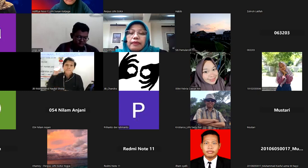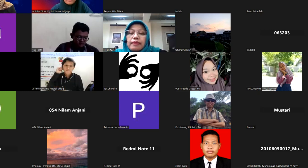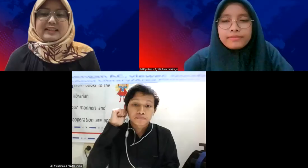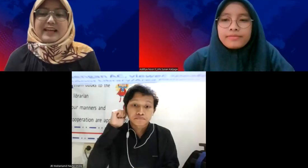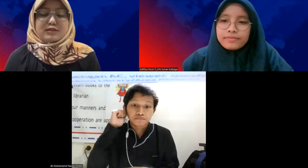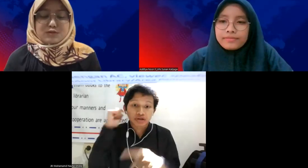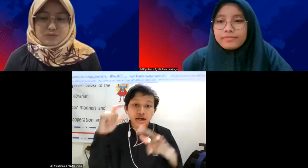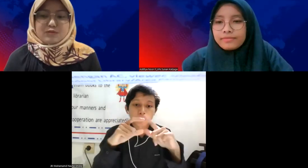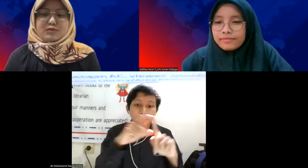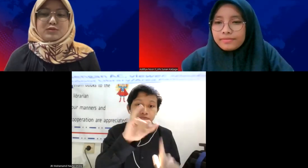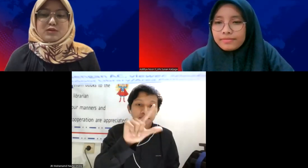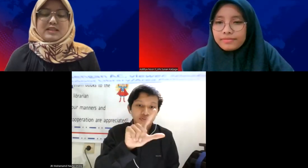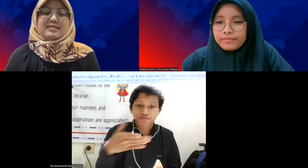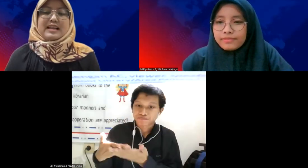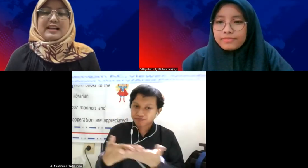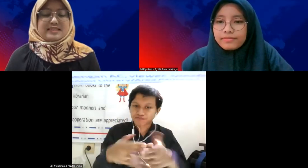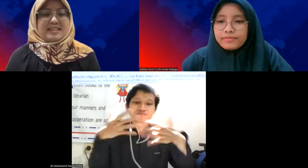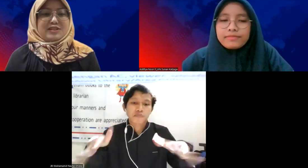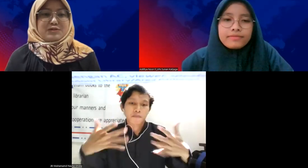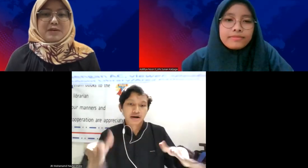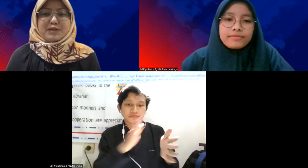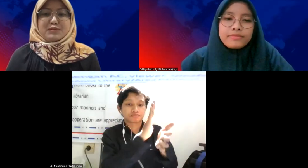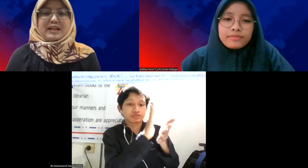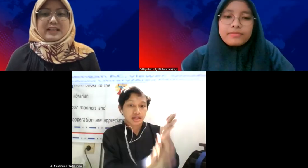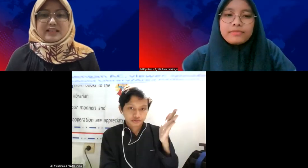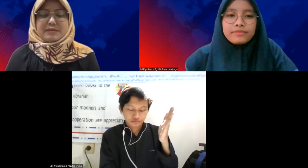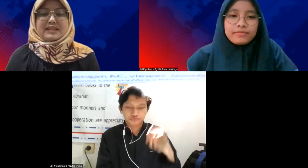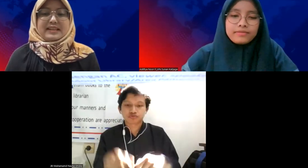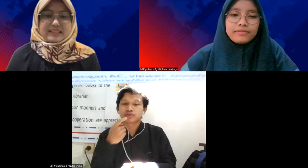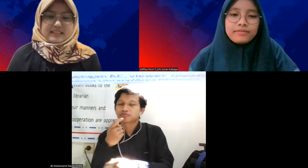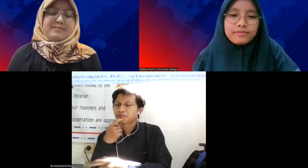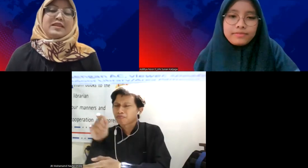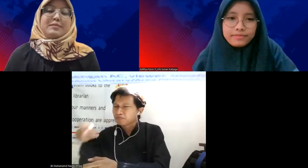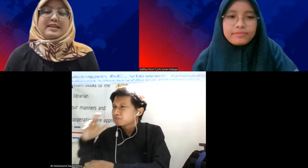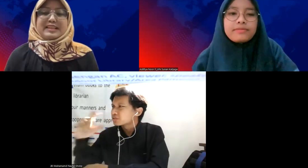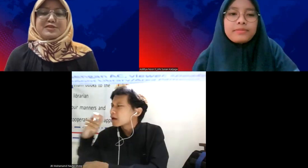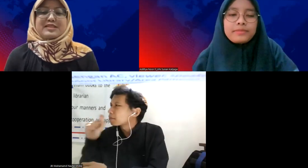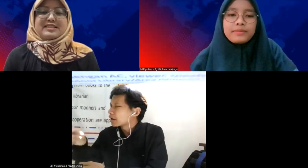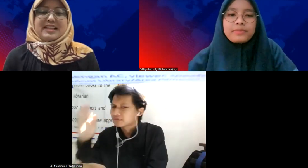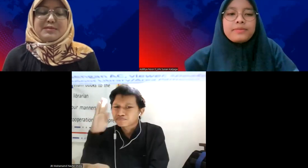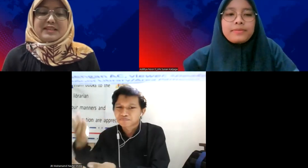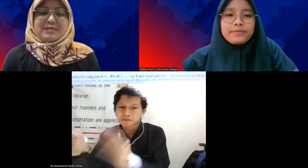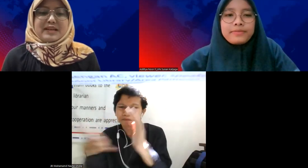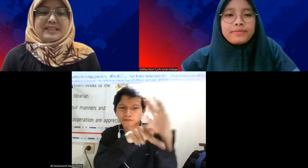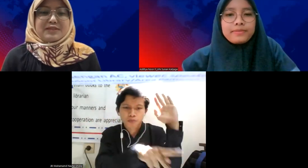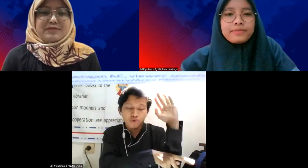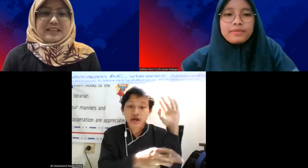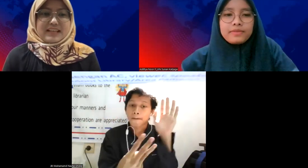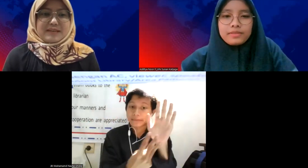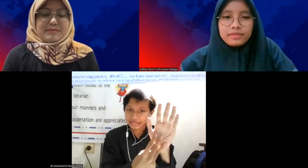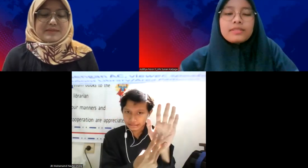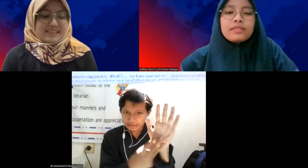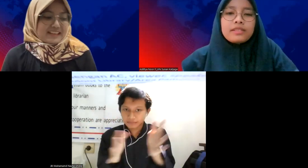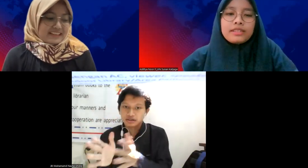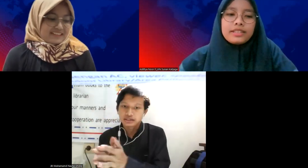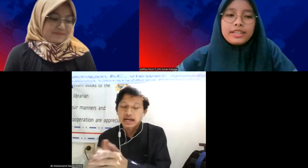praktek langsung untuk instalasi dan juga penggunaan mendeley baik langsung saja kepada mbak adil